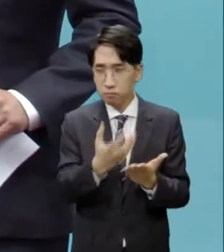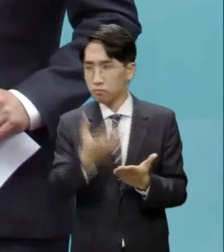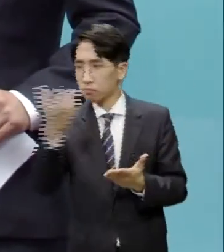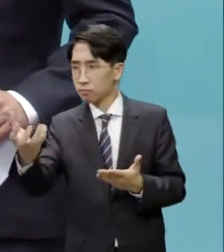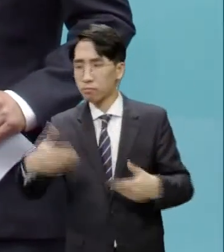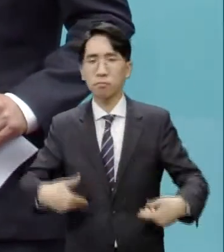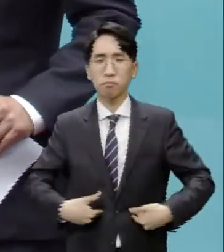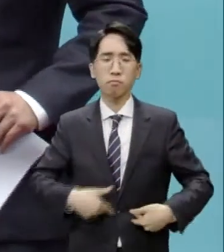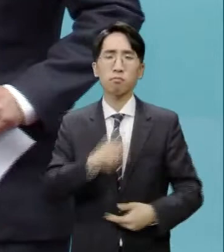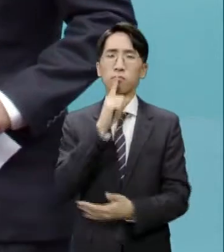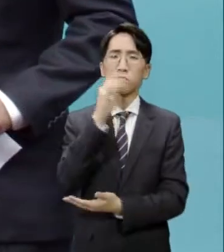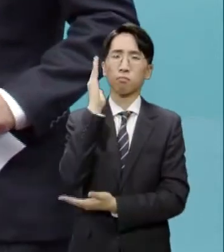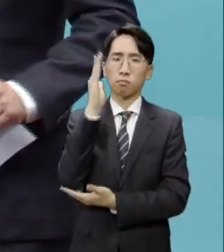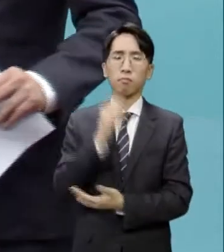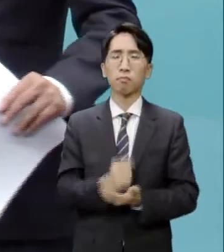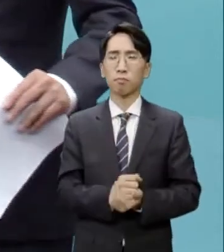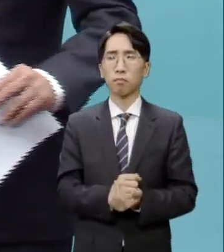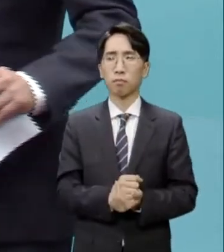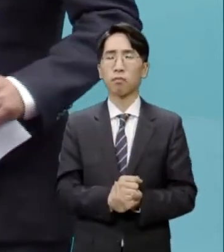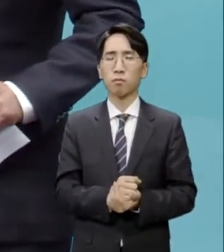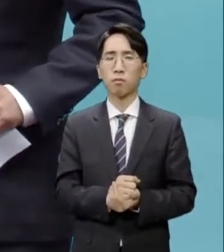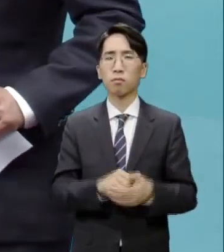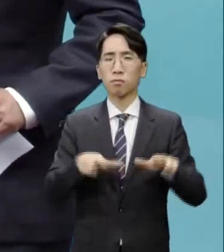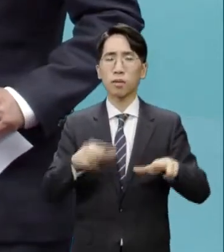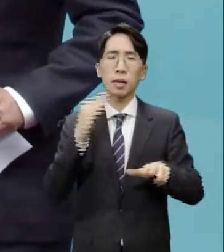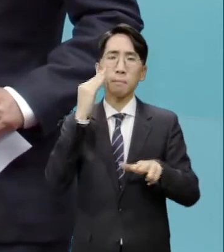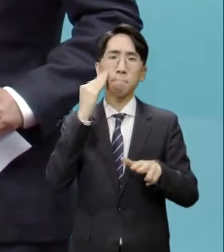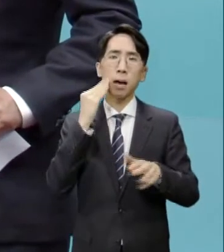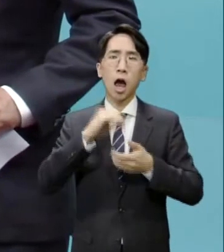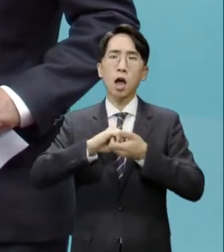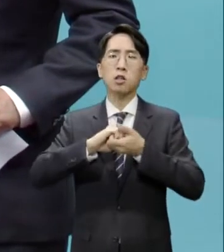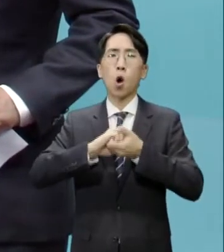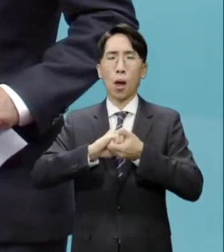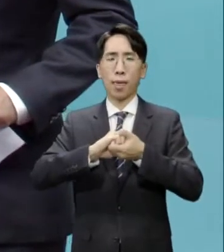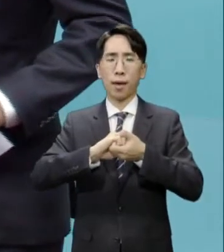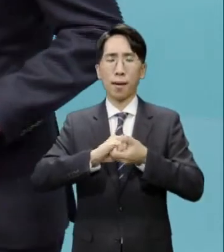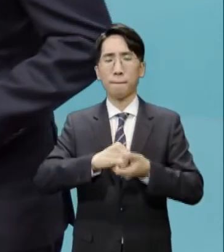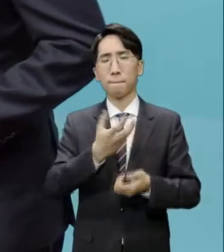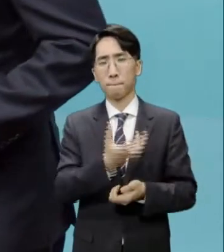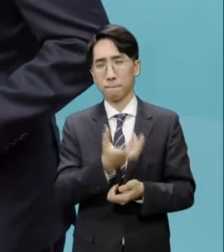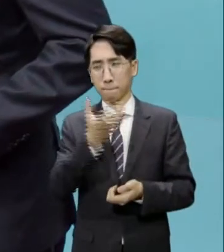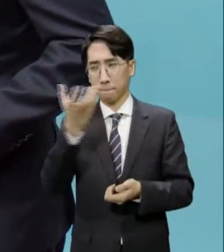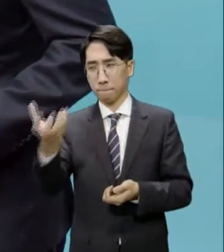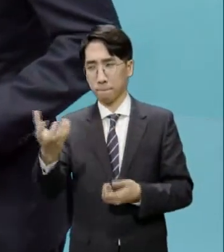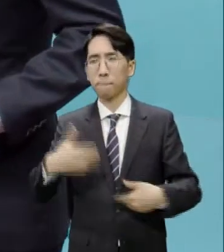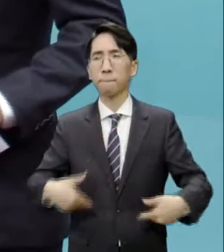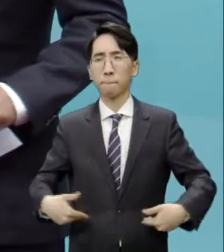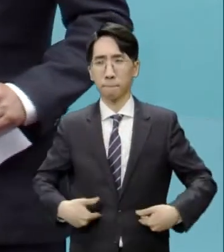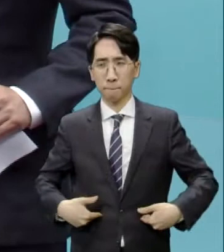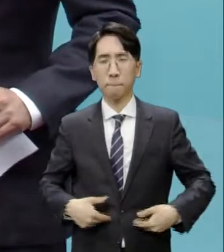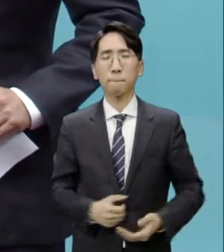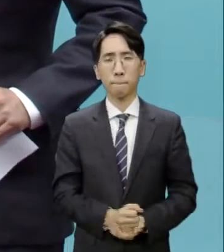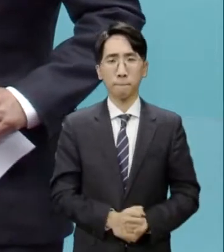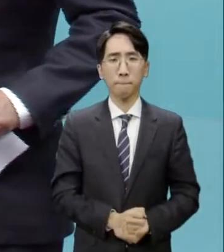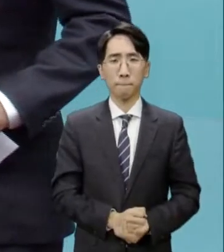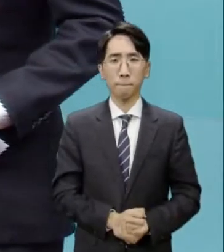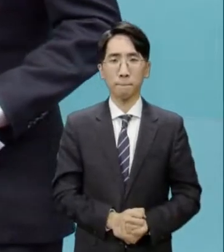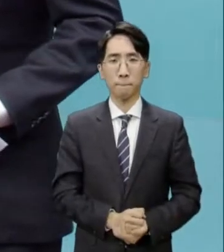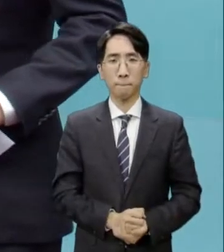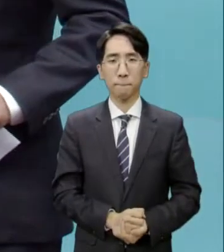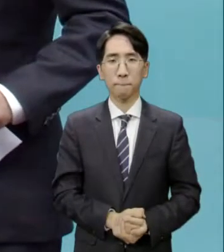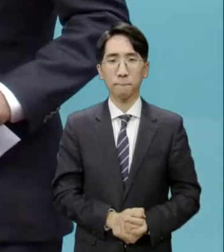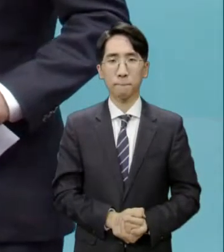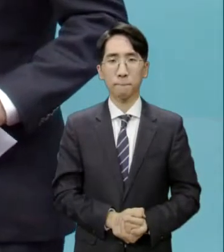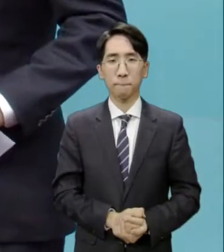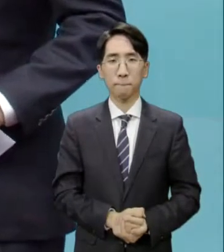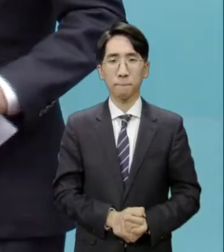그렇습니다 국회의사당과 함께 대통령이 머무는 공간 대 미국 대통령의 관저 인 4 청와대까지 세종시로